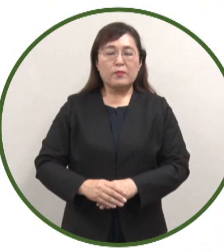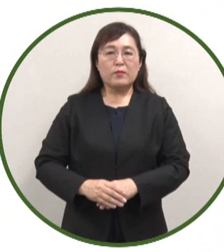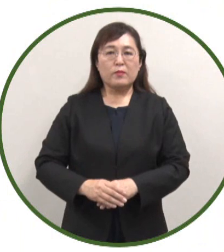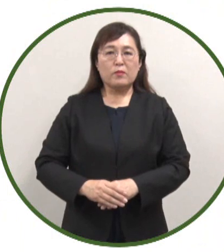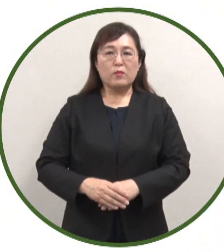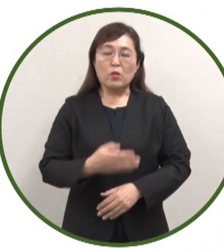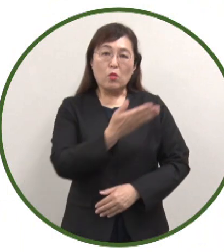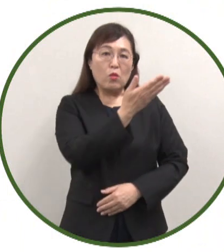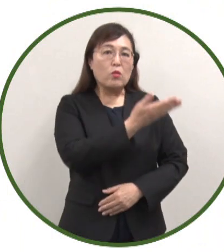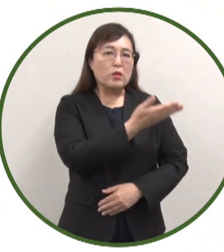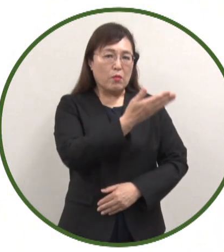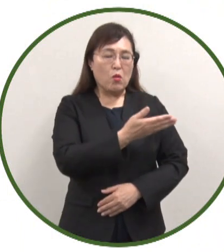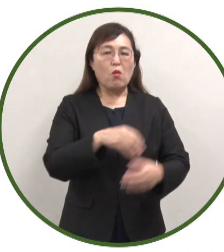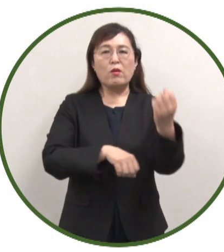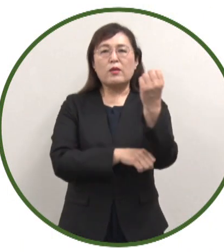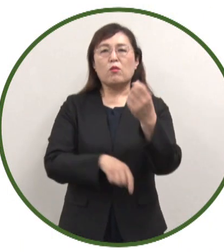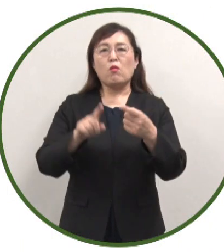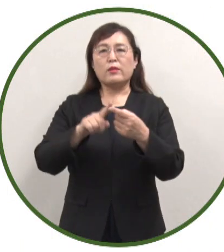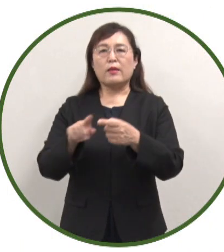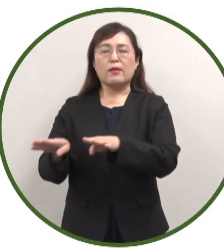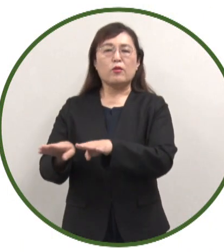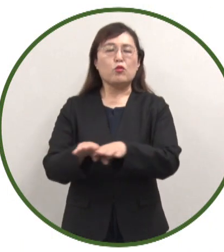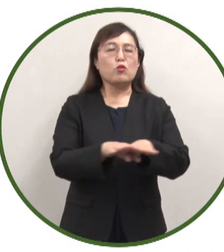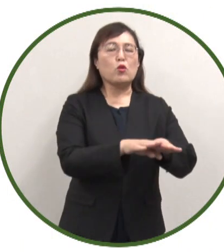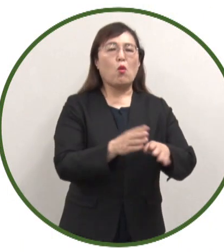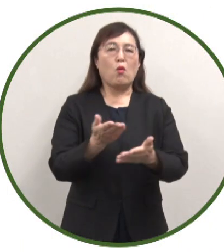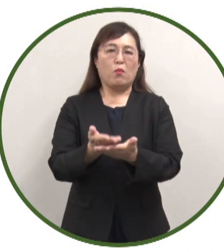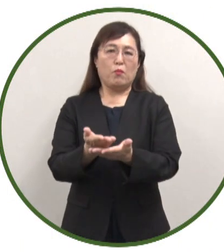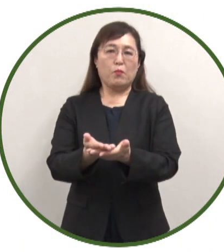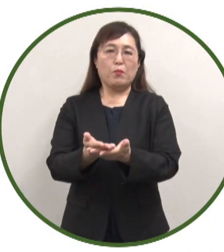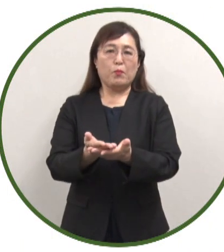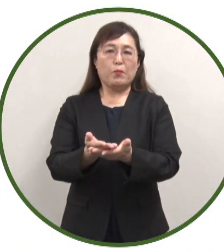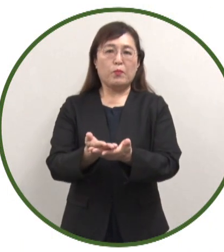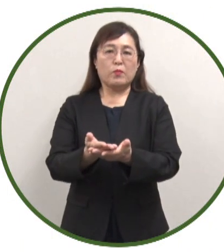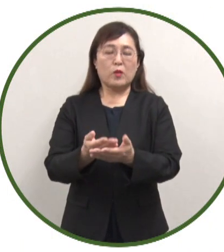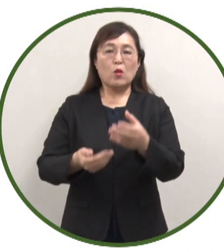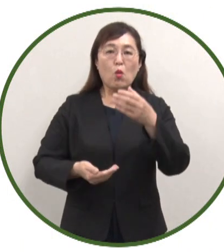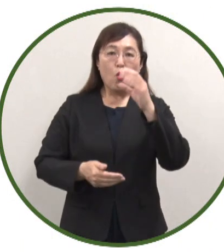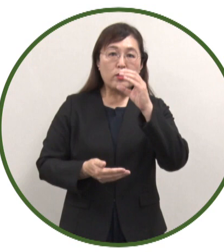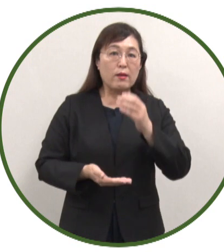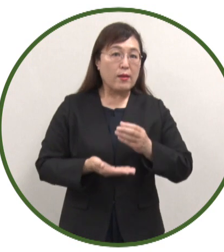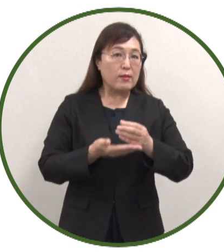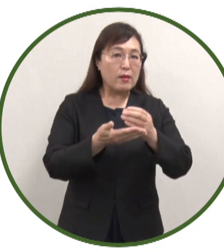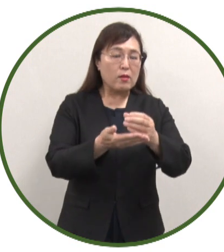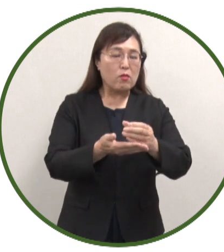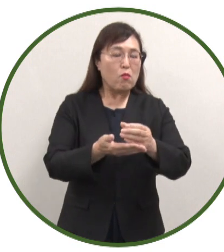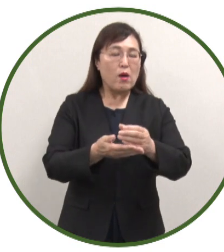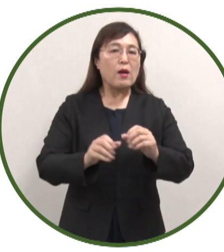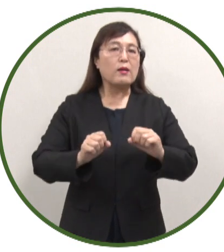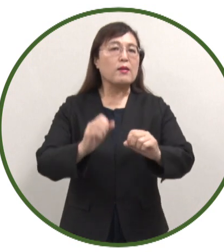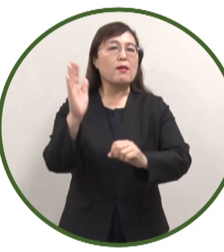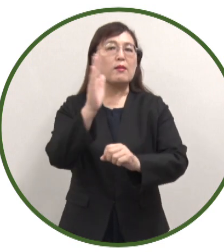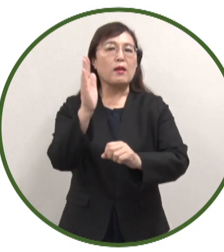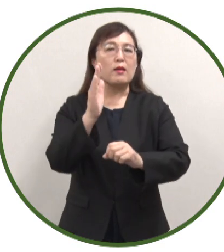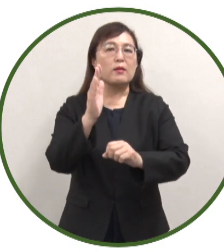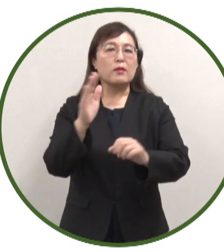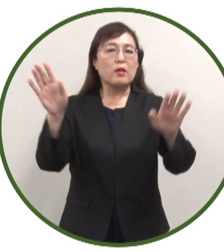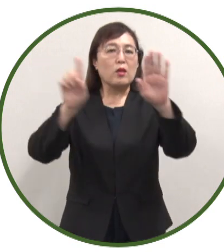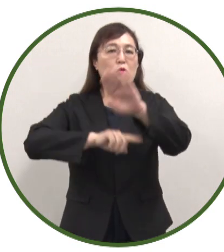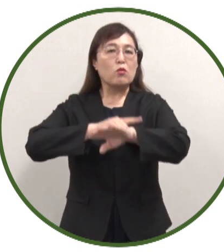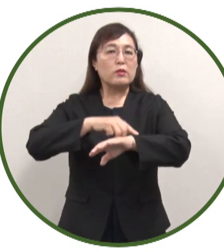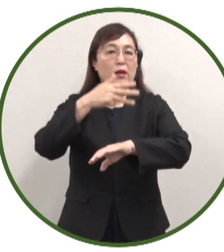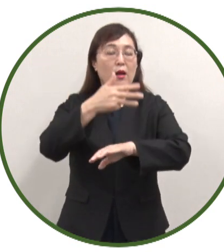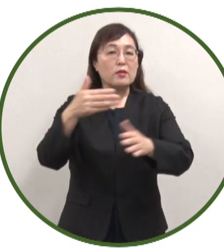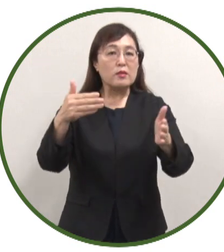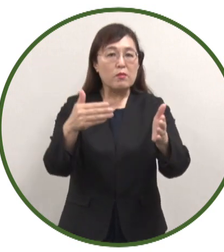こちらも原則休業を要請いたします。なお、お酒の提供をやめて20時までの時短営業を